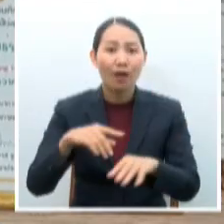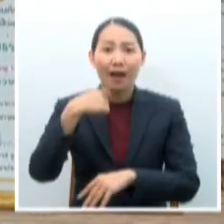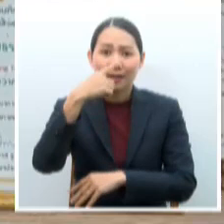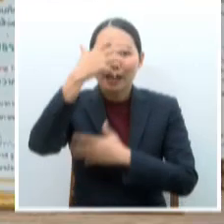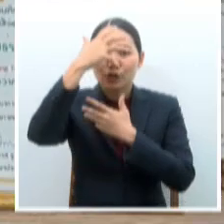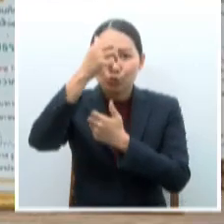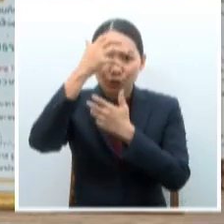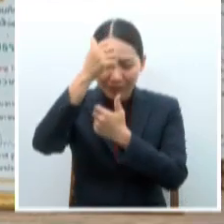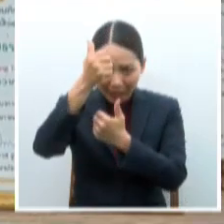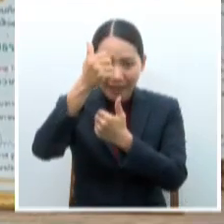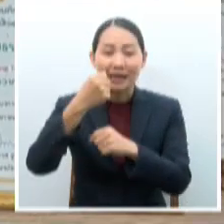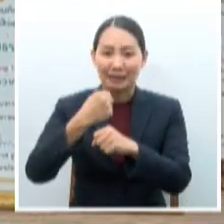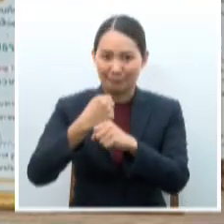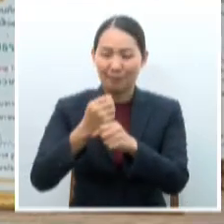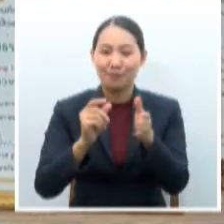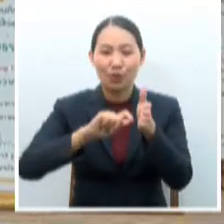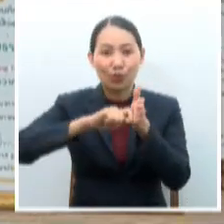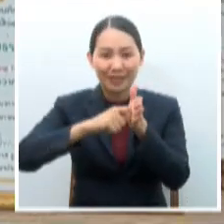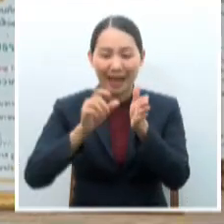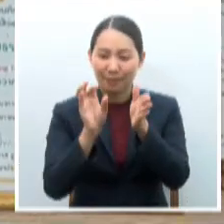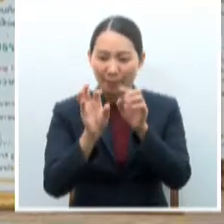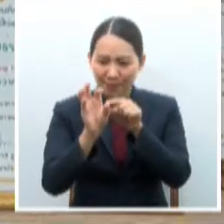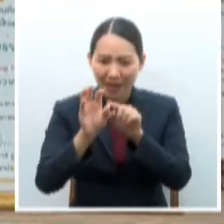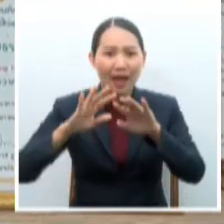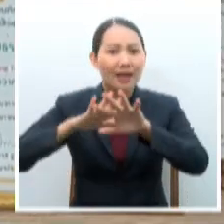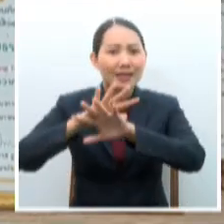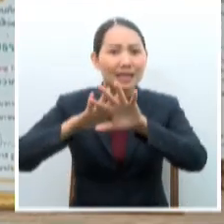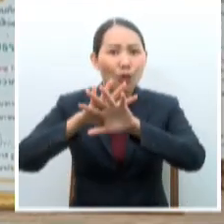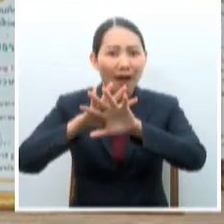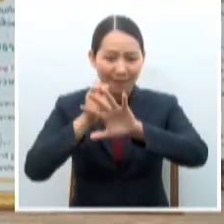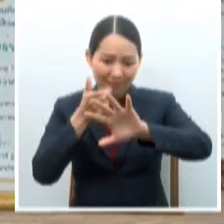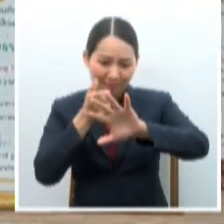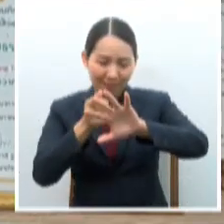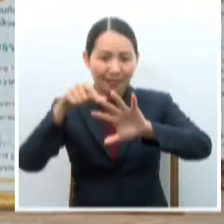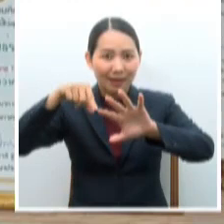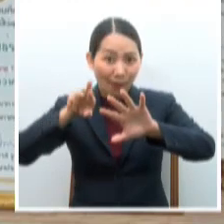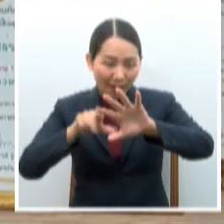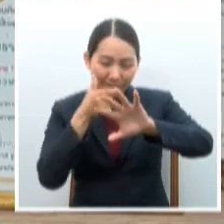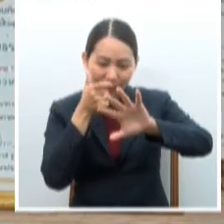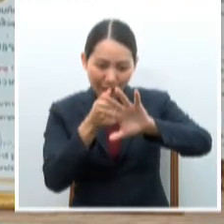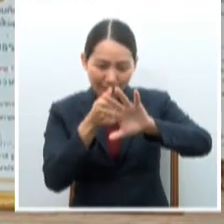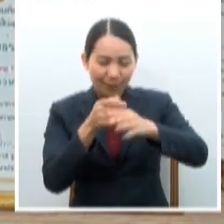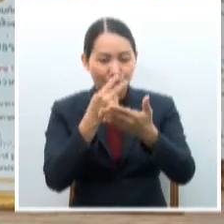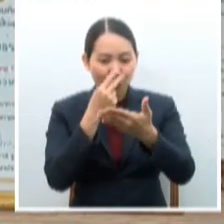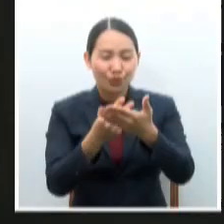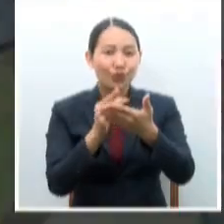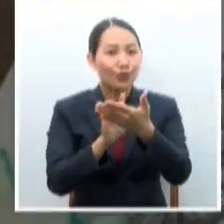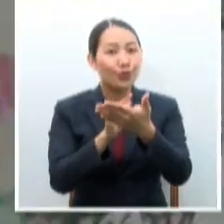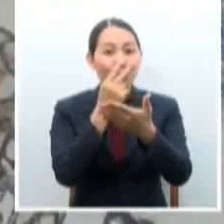าไปดูโฉมหน้าหรือน้ำเสียงของเจ้าของผลงานก็สามารถสแกน QR code ตามพวงกุญแจไปได้เลยค่ะ